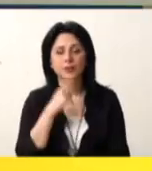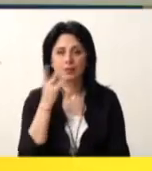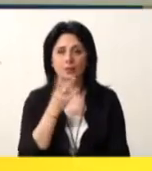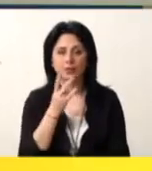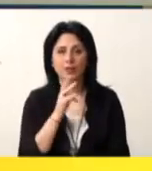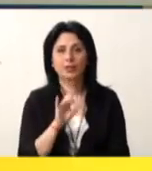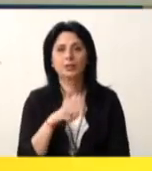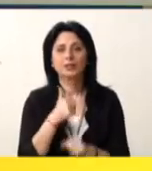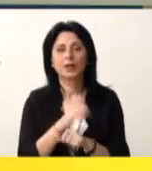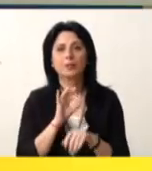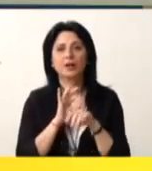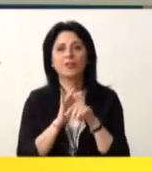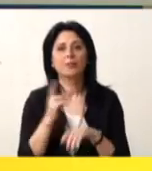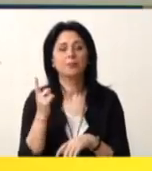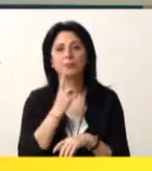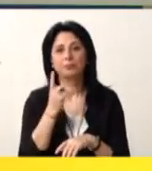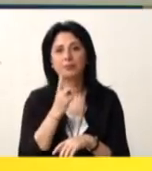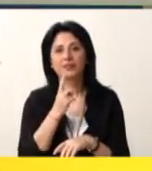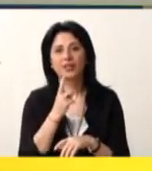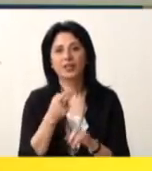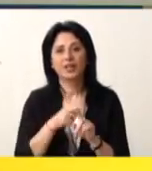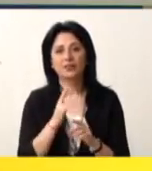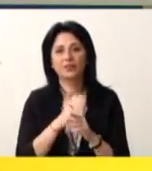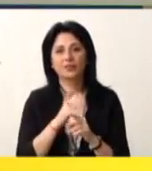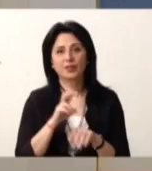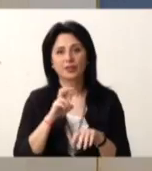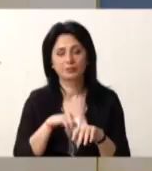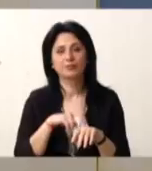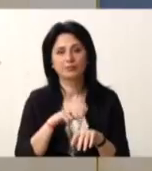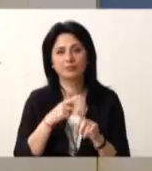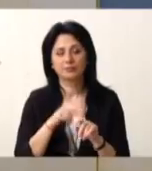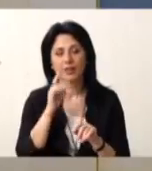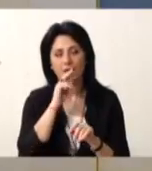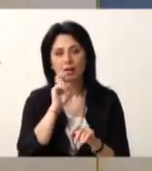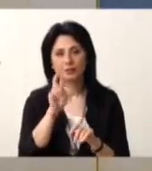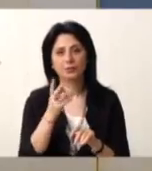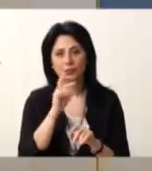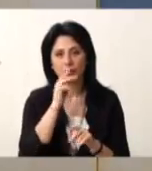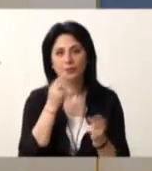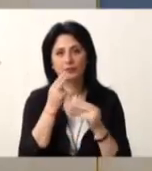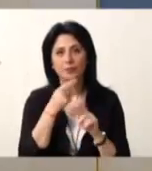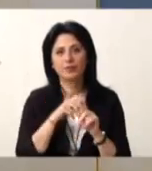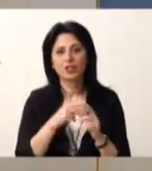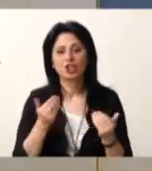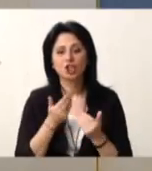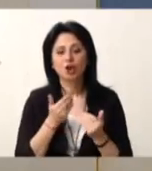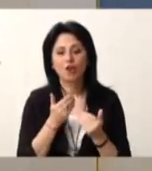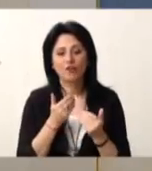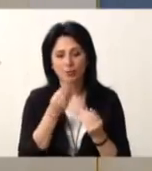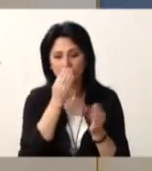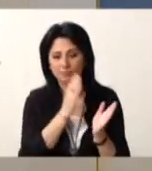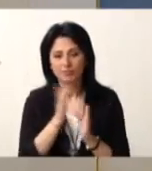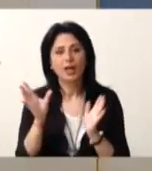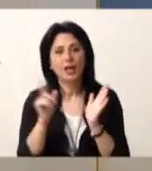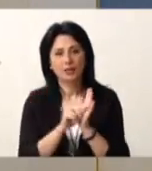უნდა, წამყვანი პირველი რიგის ის არის თერაპიული მკურნალობა და მედიკამენტური მკურნალობა იმ ცხოვრების წესსა და